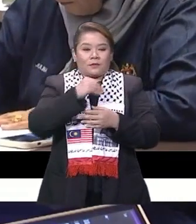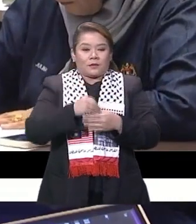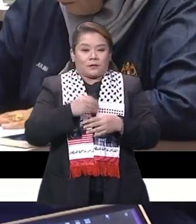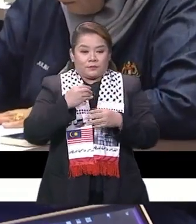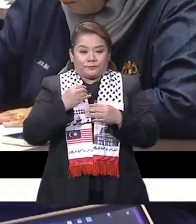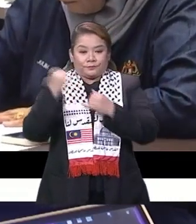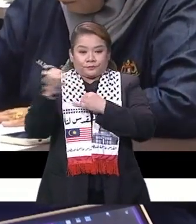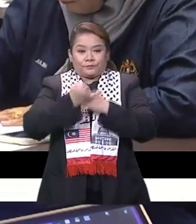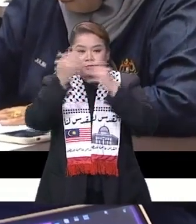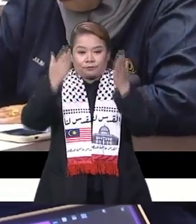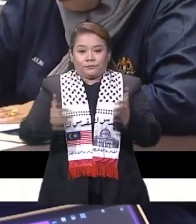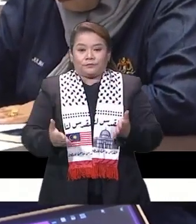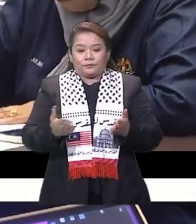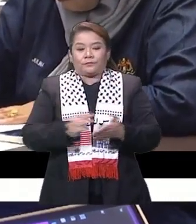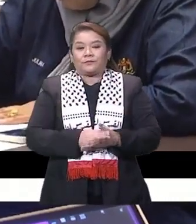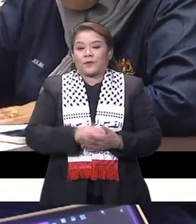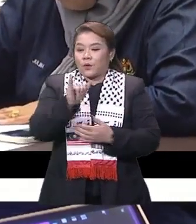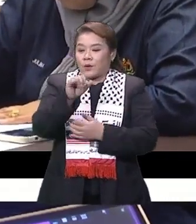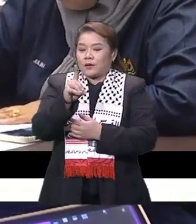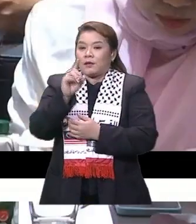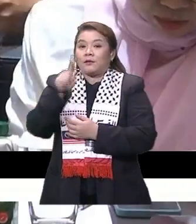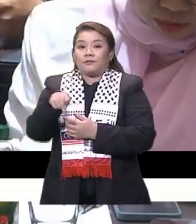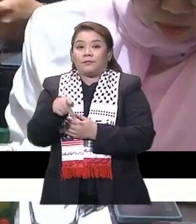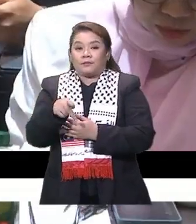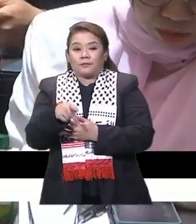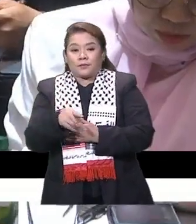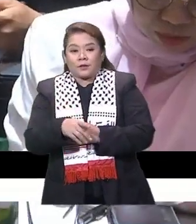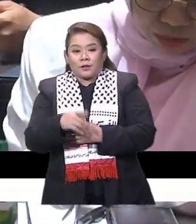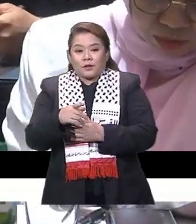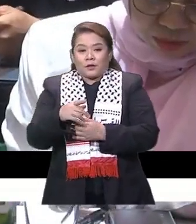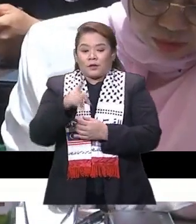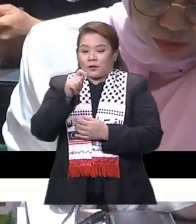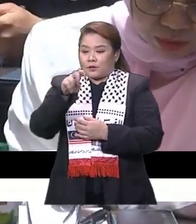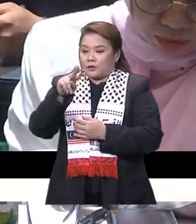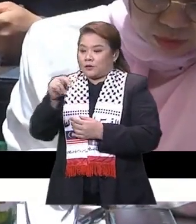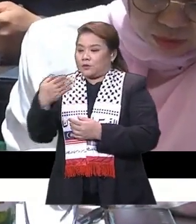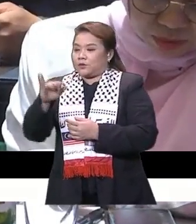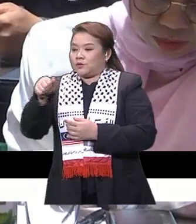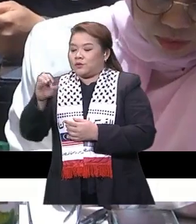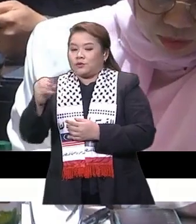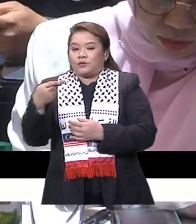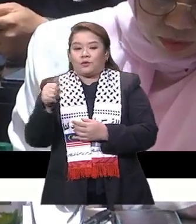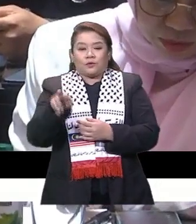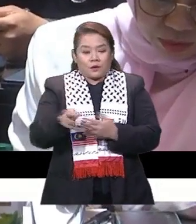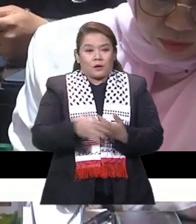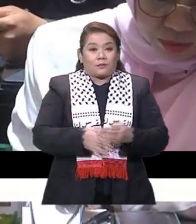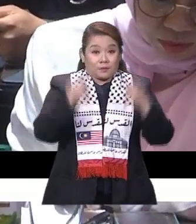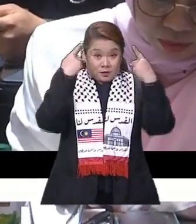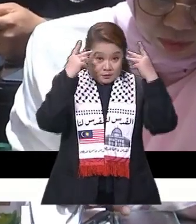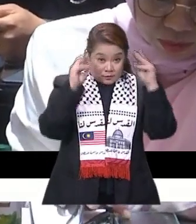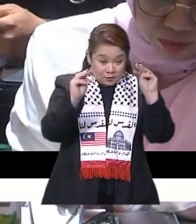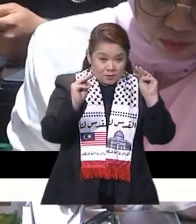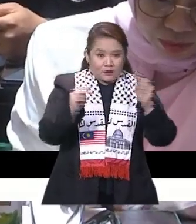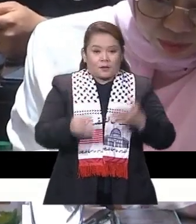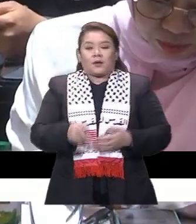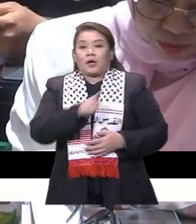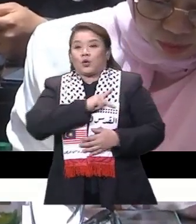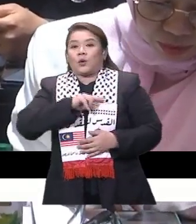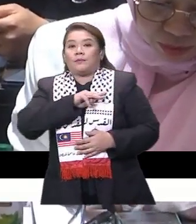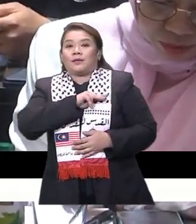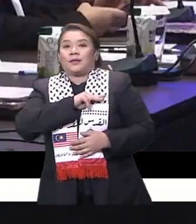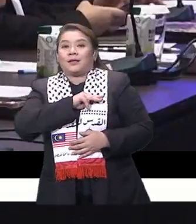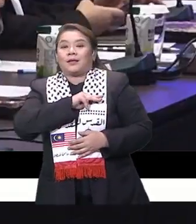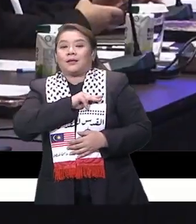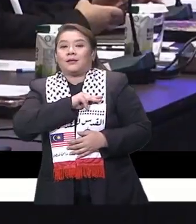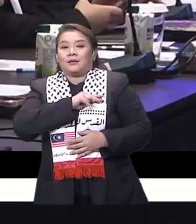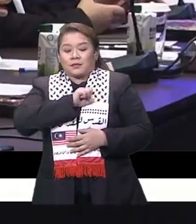yang dijangka hadir ialah Yang di-Pertua Negeri Sabah, Tun Johar Mahirudin, Perdana Menteri Datuk Seri Anwar Ibrahim, Ketua Menteri Sabah Datuk Seri